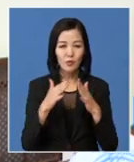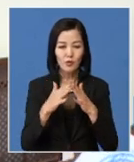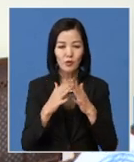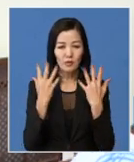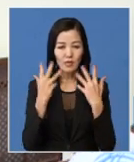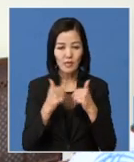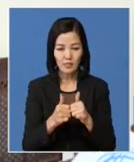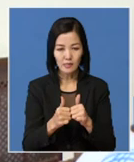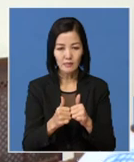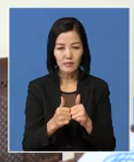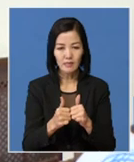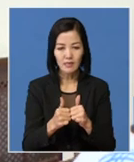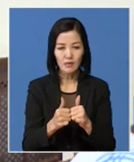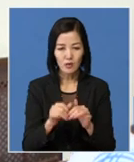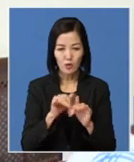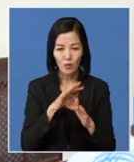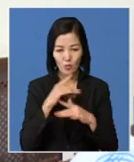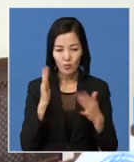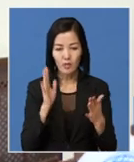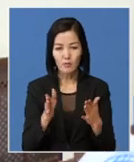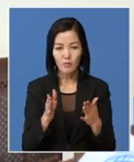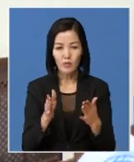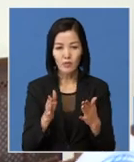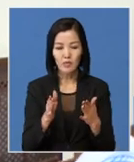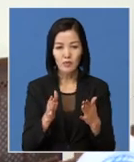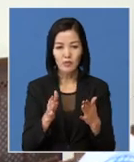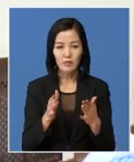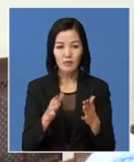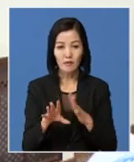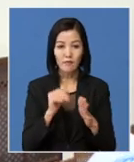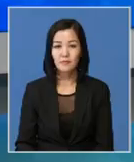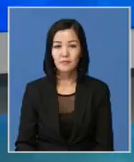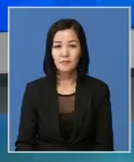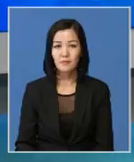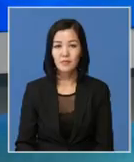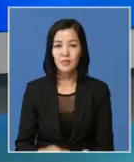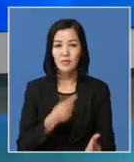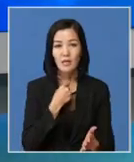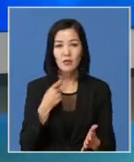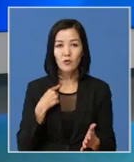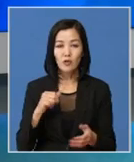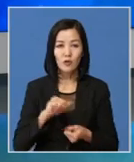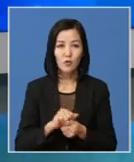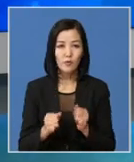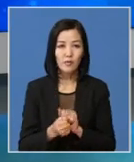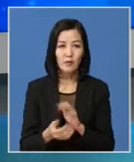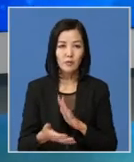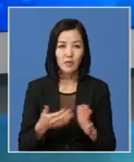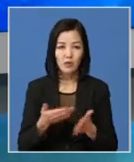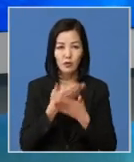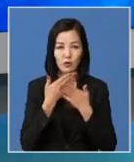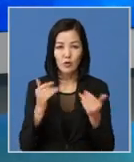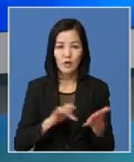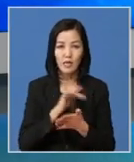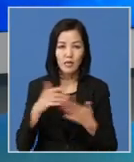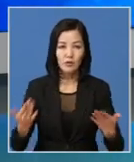саны, пәтерлерінің саны көбейеді. Сол бітіп келгенде выбор болады. Талдықорғанда көмір тапшылығы жоқ. Қалалық тұрғын үй